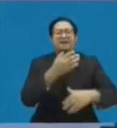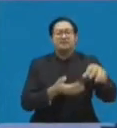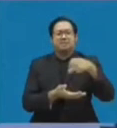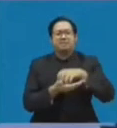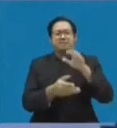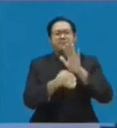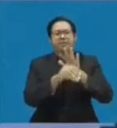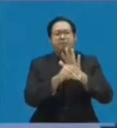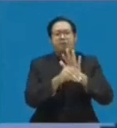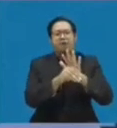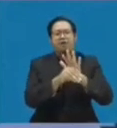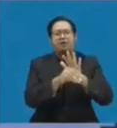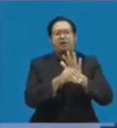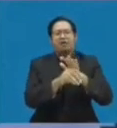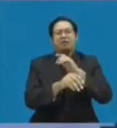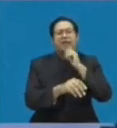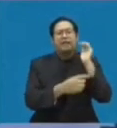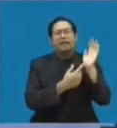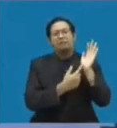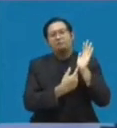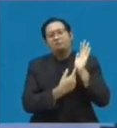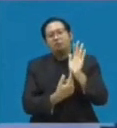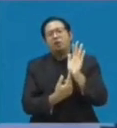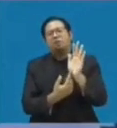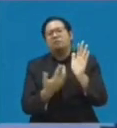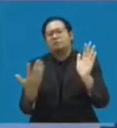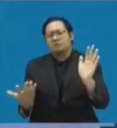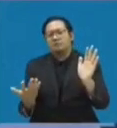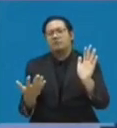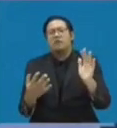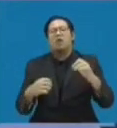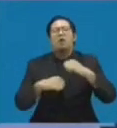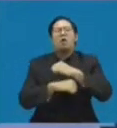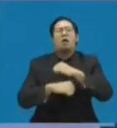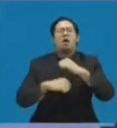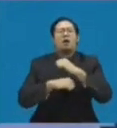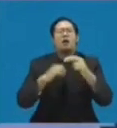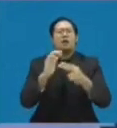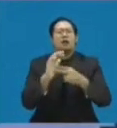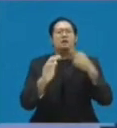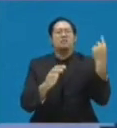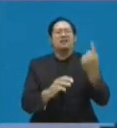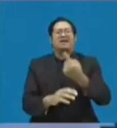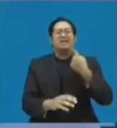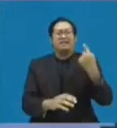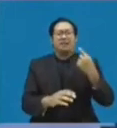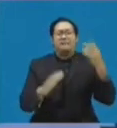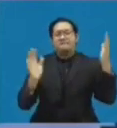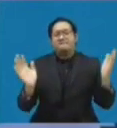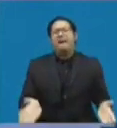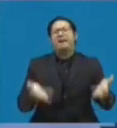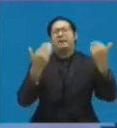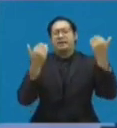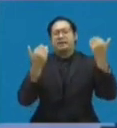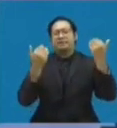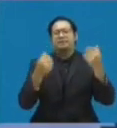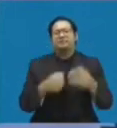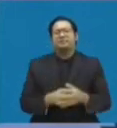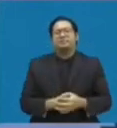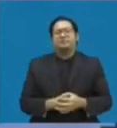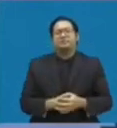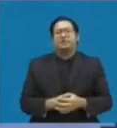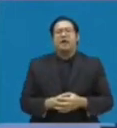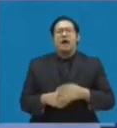juga menunjukkan kebangkitan besar Olahraga Nasional kita-kita juga merayakan